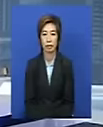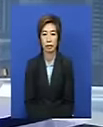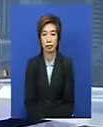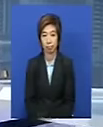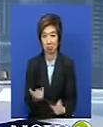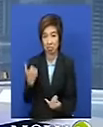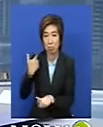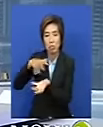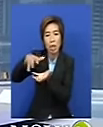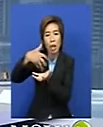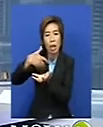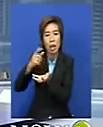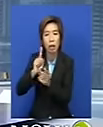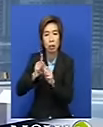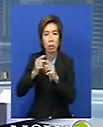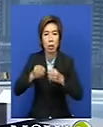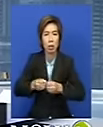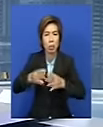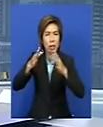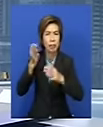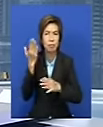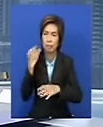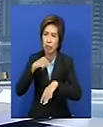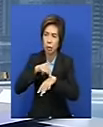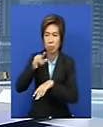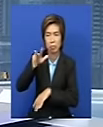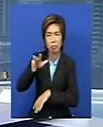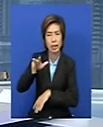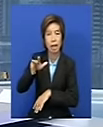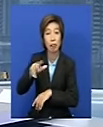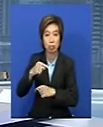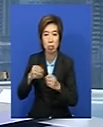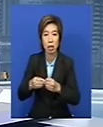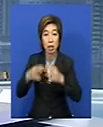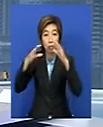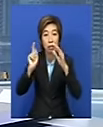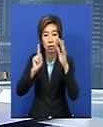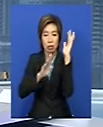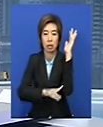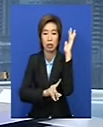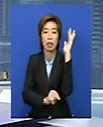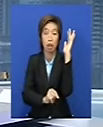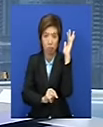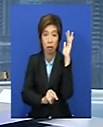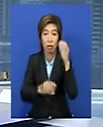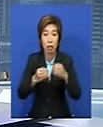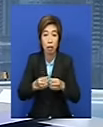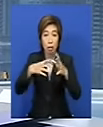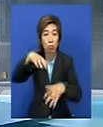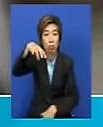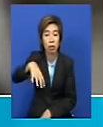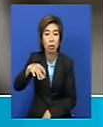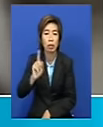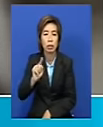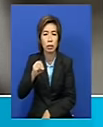มีรายงานเข้ามานะครับว่าเกิดเหตุระเบิดประมาณสักช่วงเวลาบ่ายสามในพื้นที่จังหวัดตรังครับจุดที่เกิดเหตุนะครับเป็น